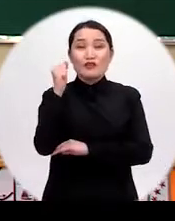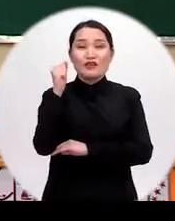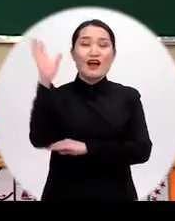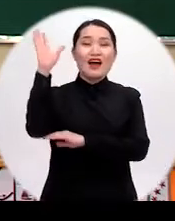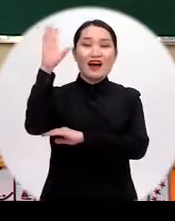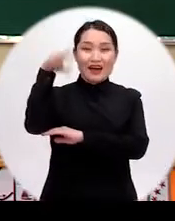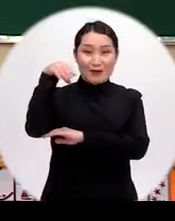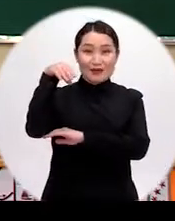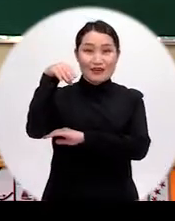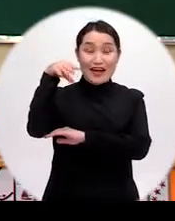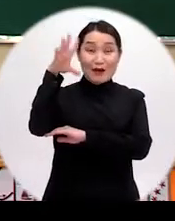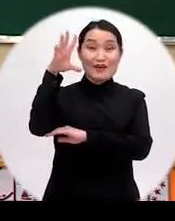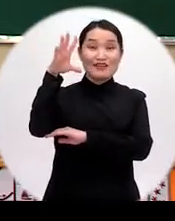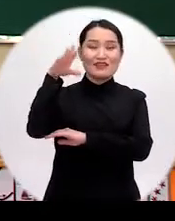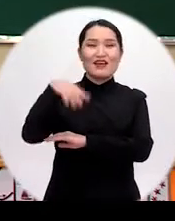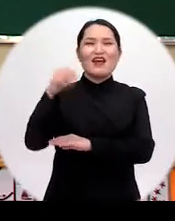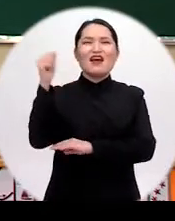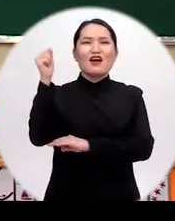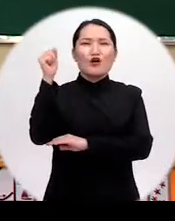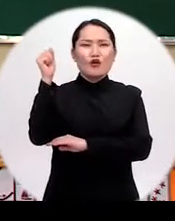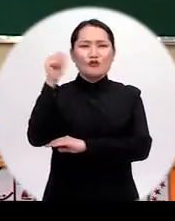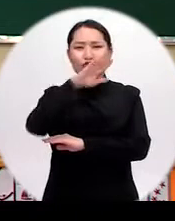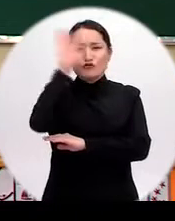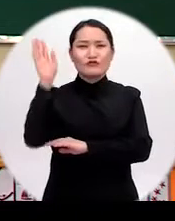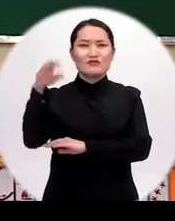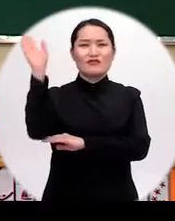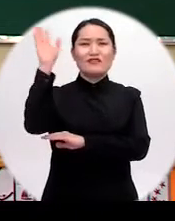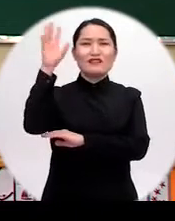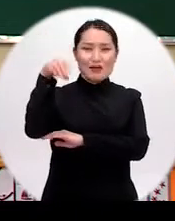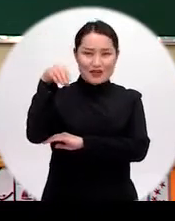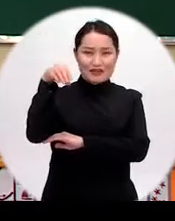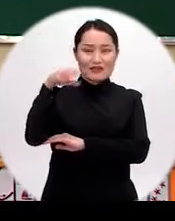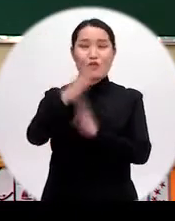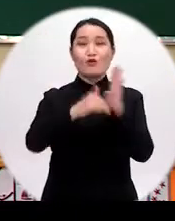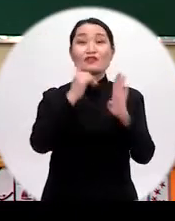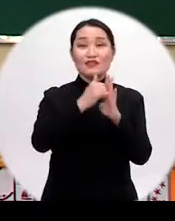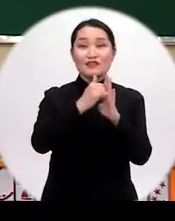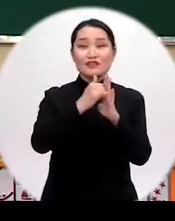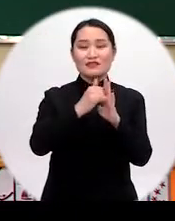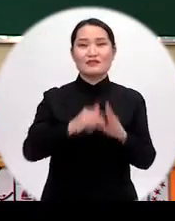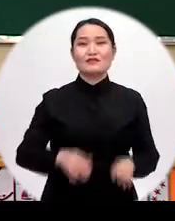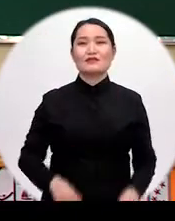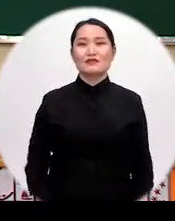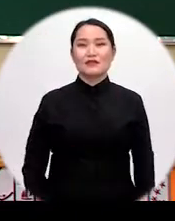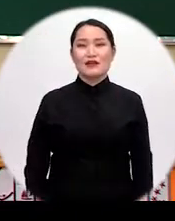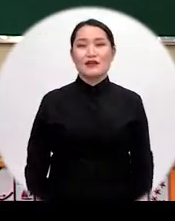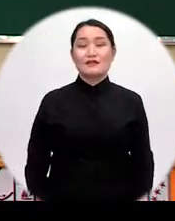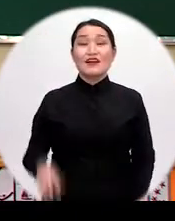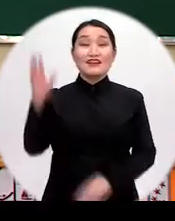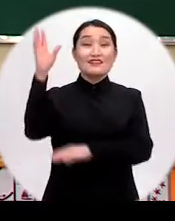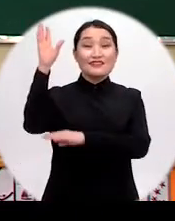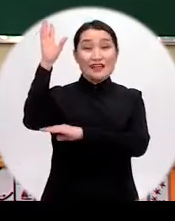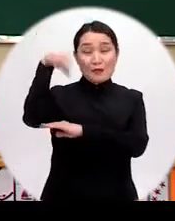хавар, зун, намар. Намар гэд ингэ дуусах уу? Үгүй ээ. Намраасаа эргээд өвлийн